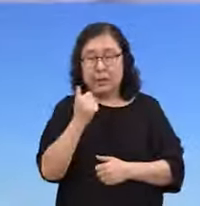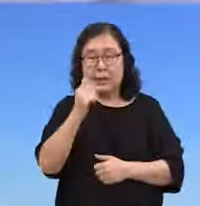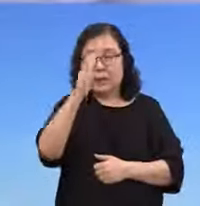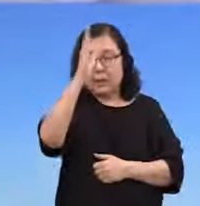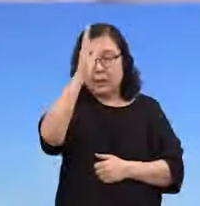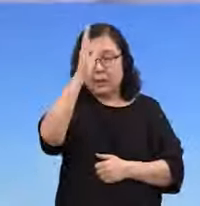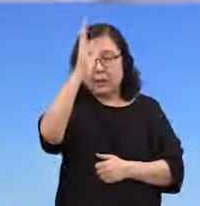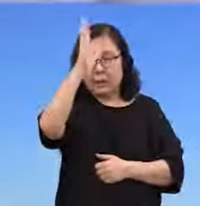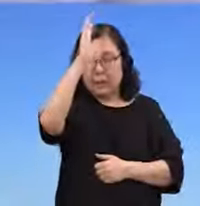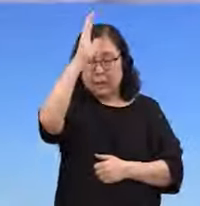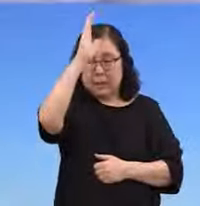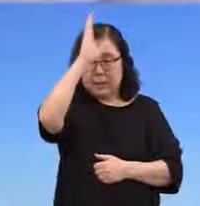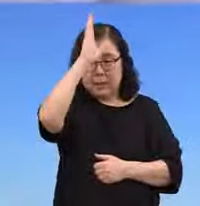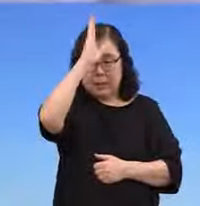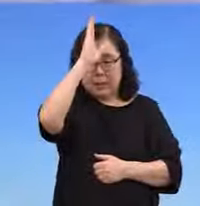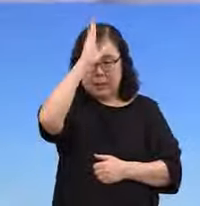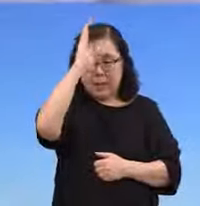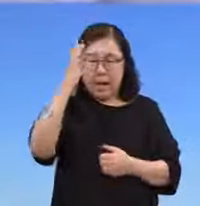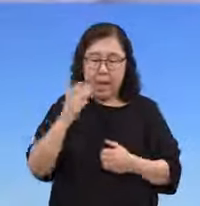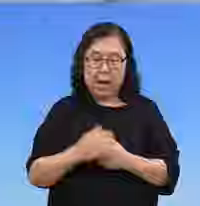나만의 갑옷을 벗기를 원합니다.